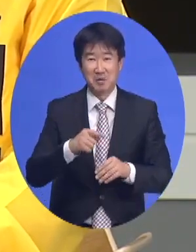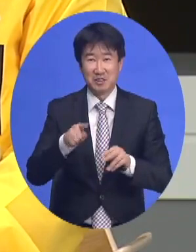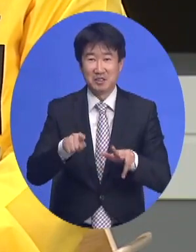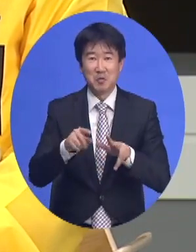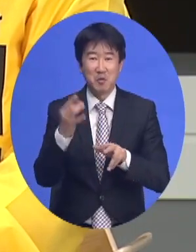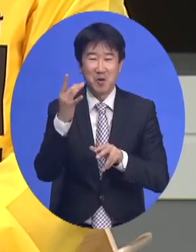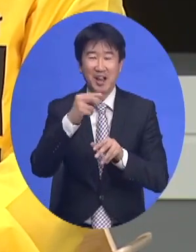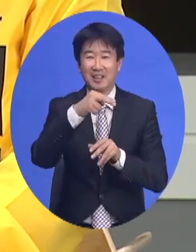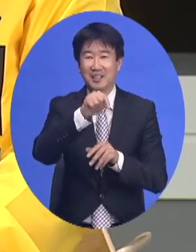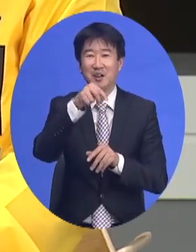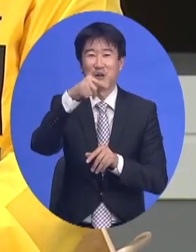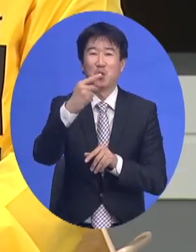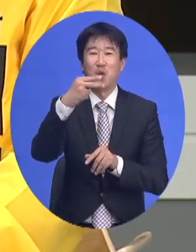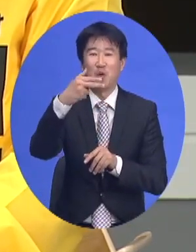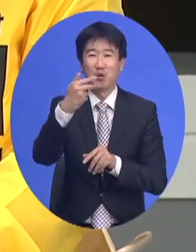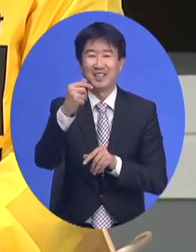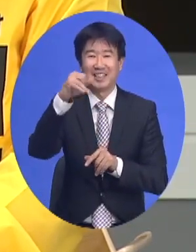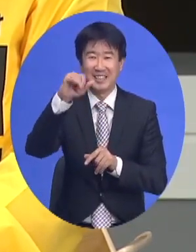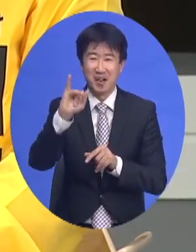있었습니다. 서종길